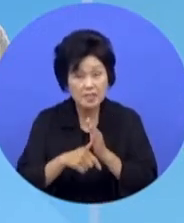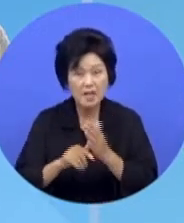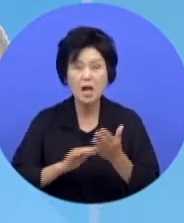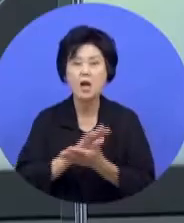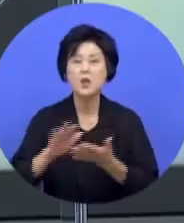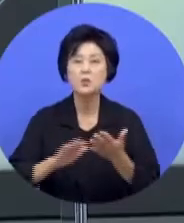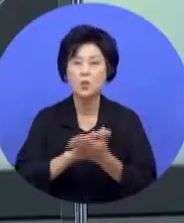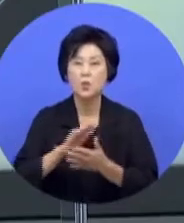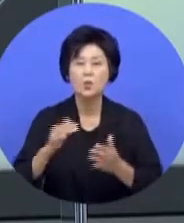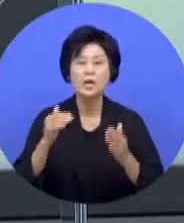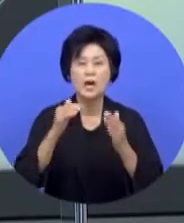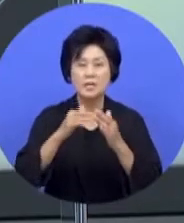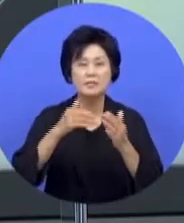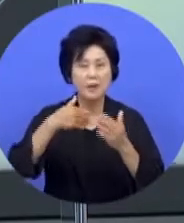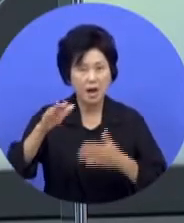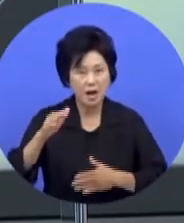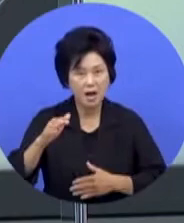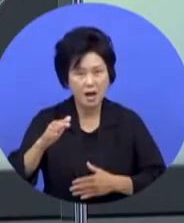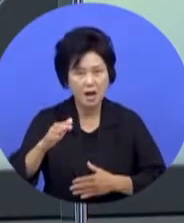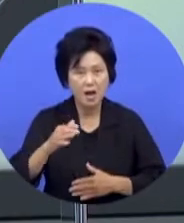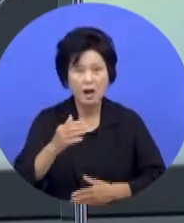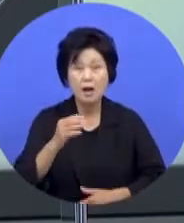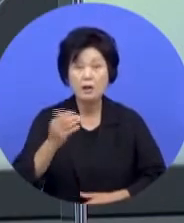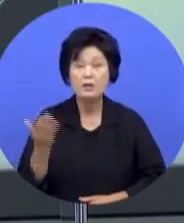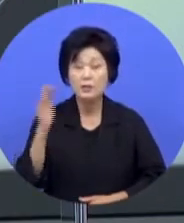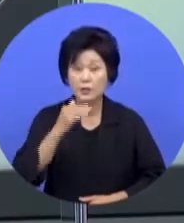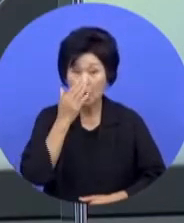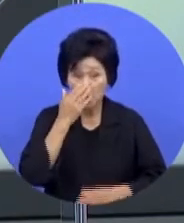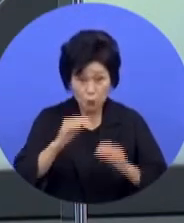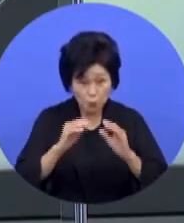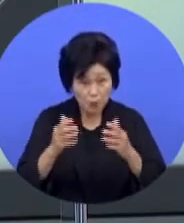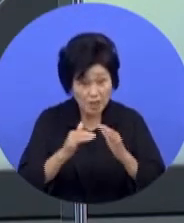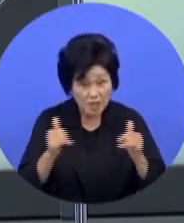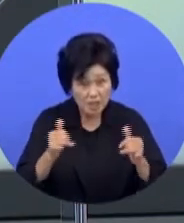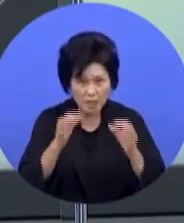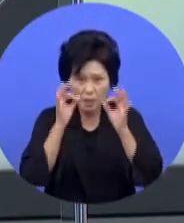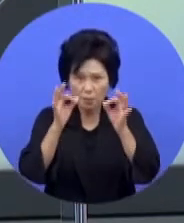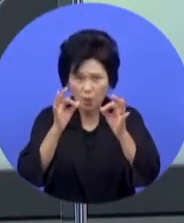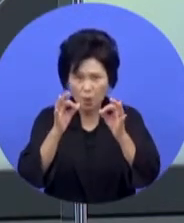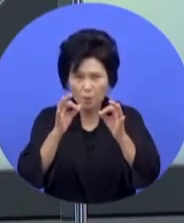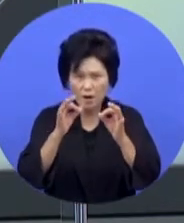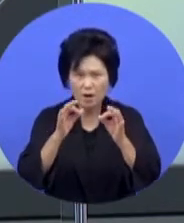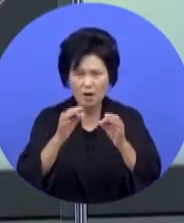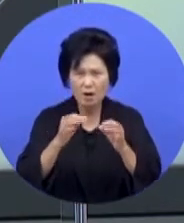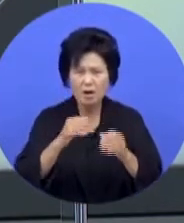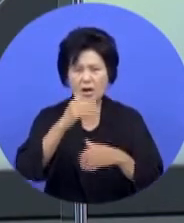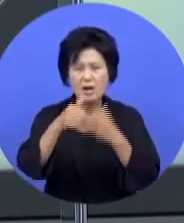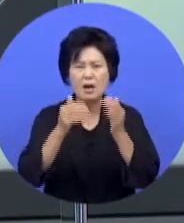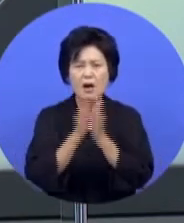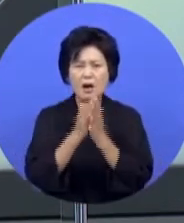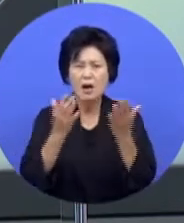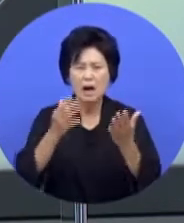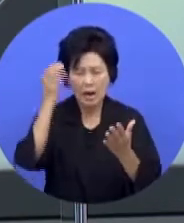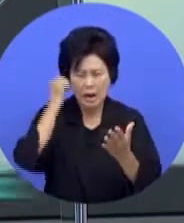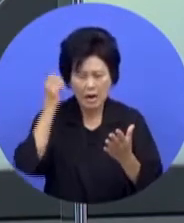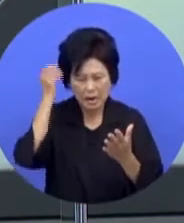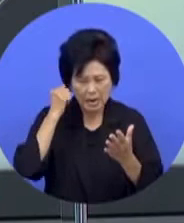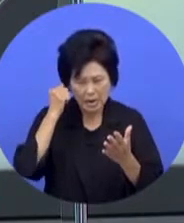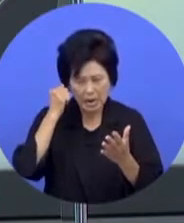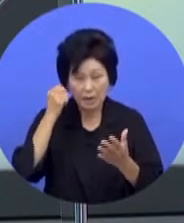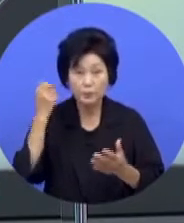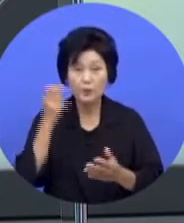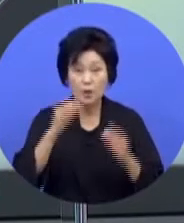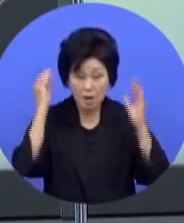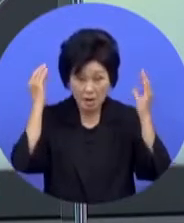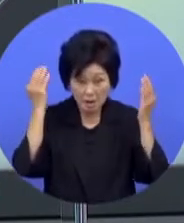교육을 해서 성경을 암송시키고 또 심지어는 무슬림들은 거의 뭐 그 하루의 절반